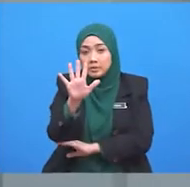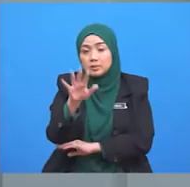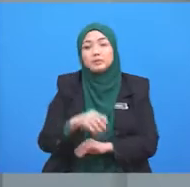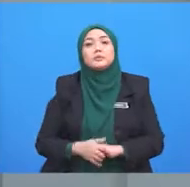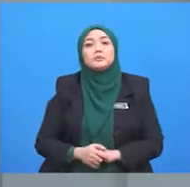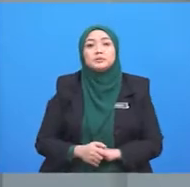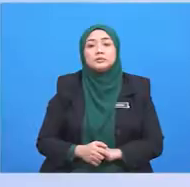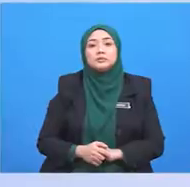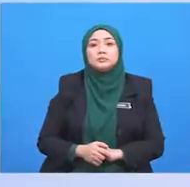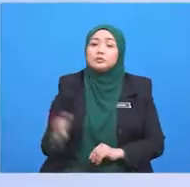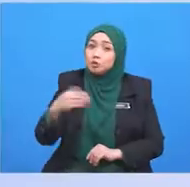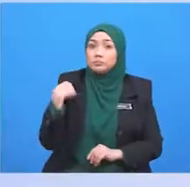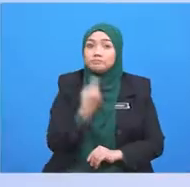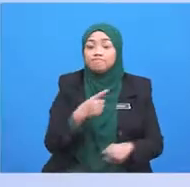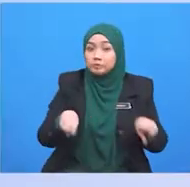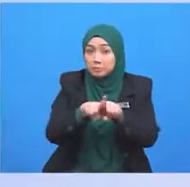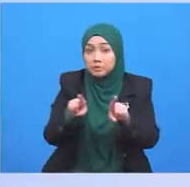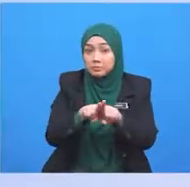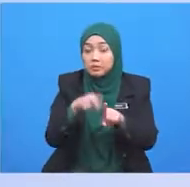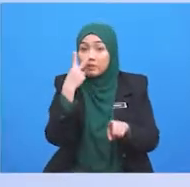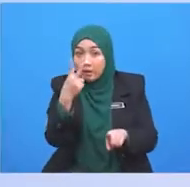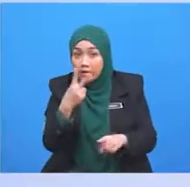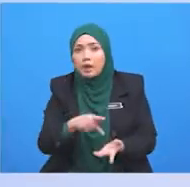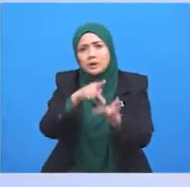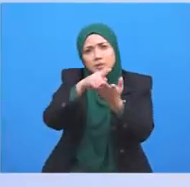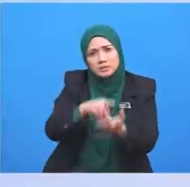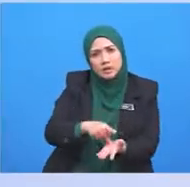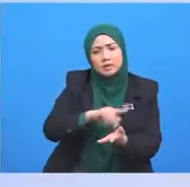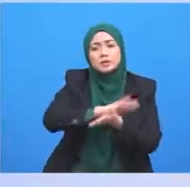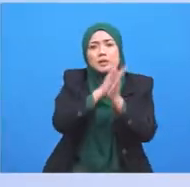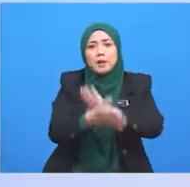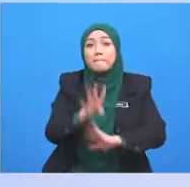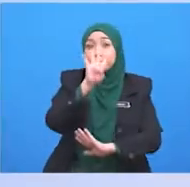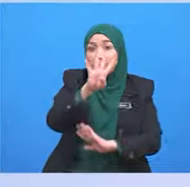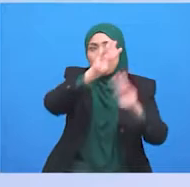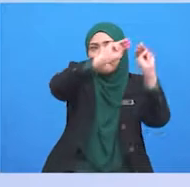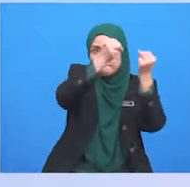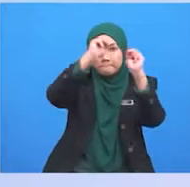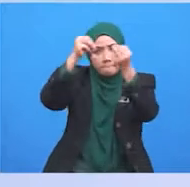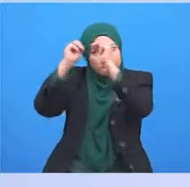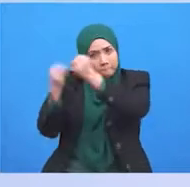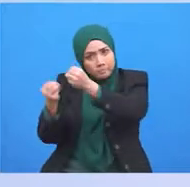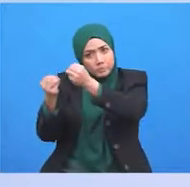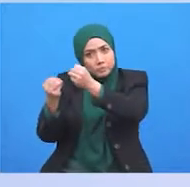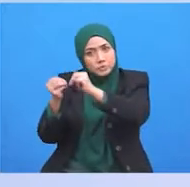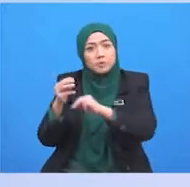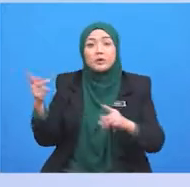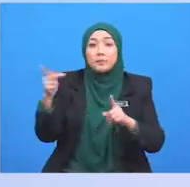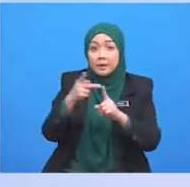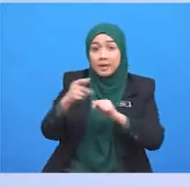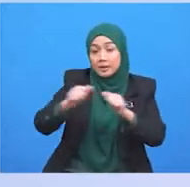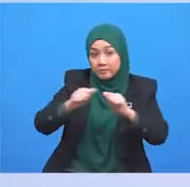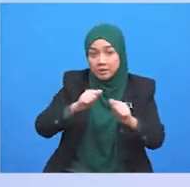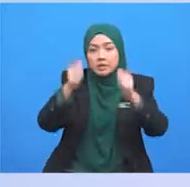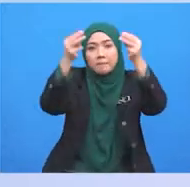sama-sama lihat kesan kejadian empat musim terhadap aktiviti manusia.